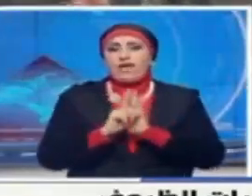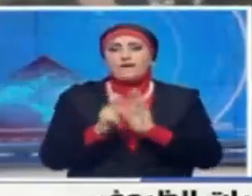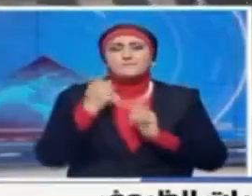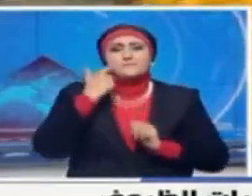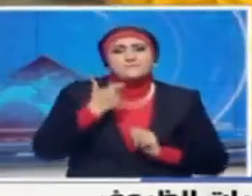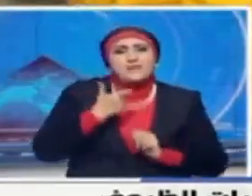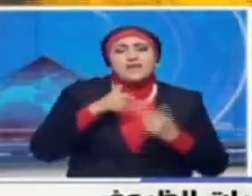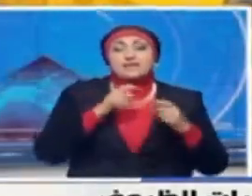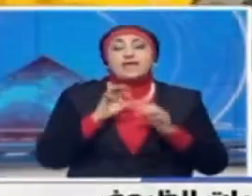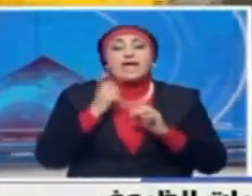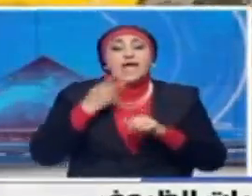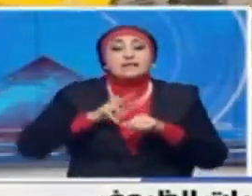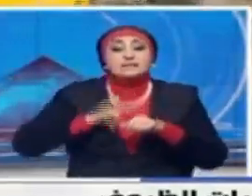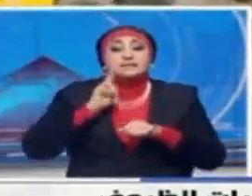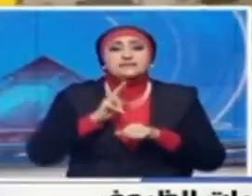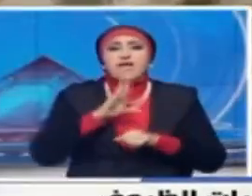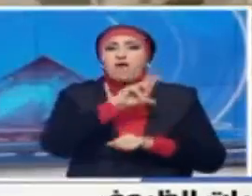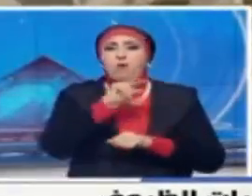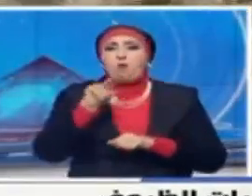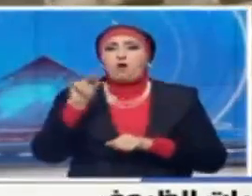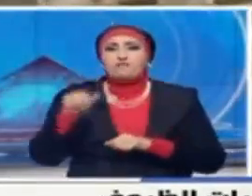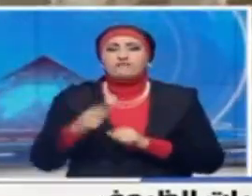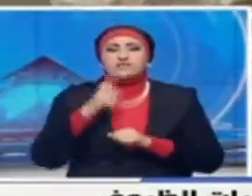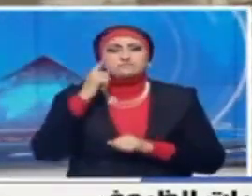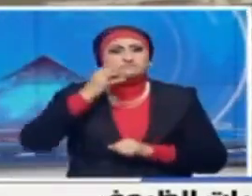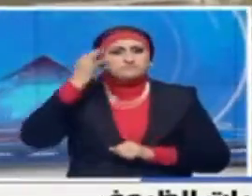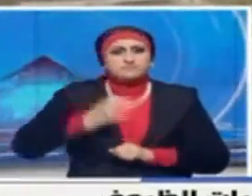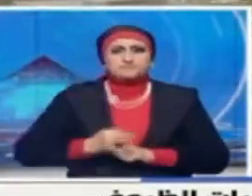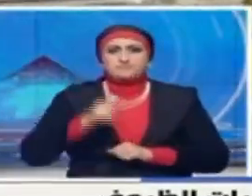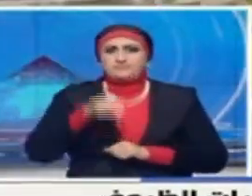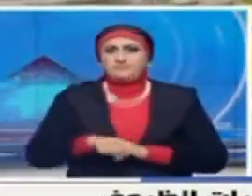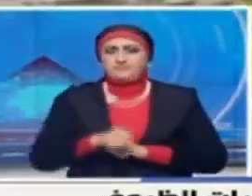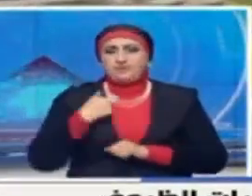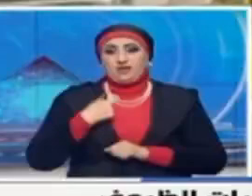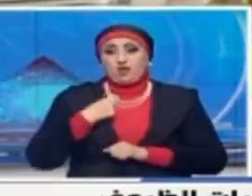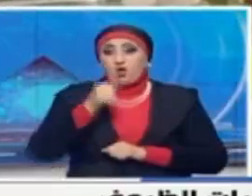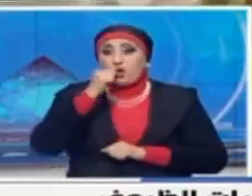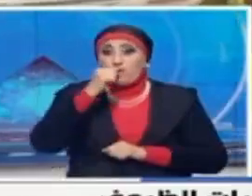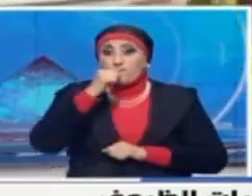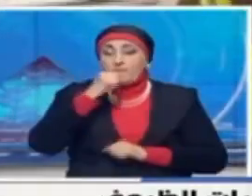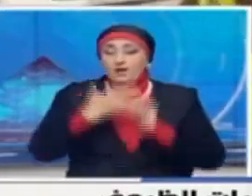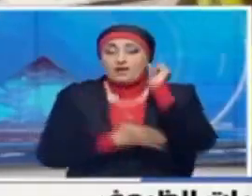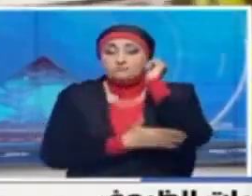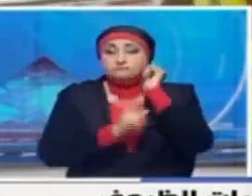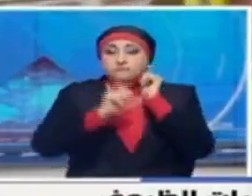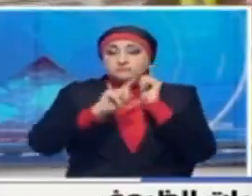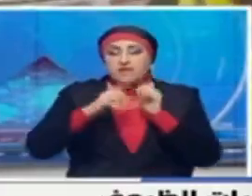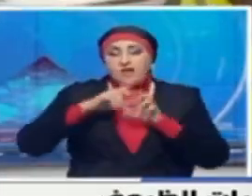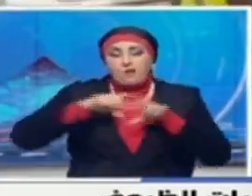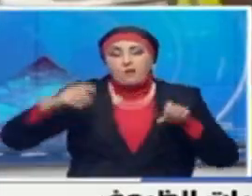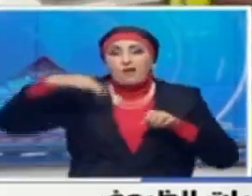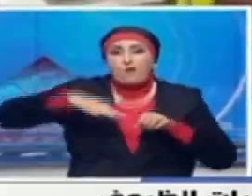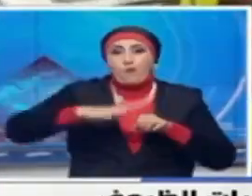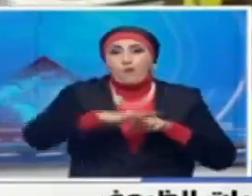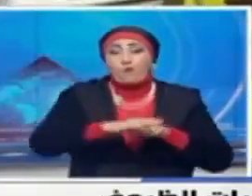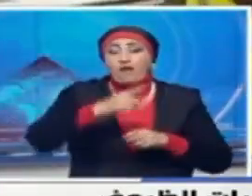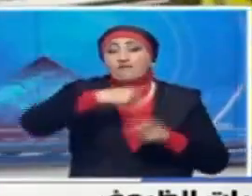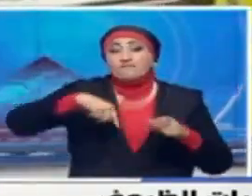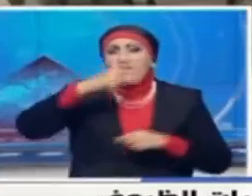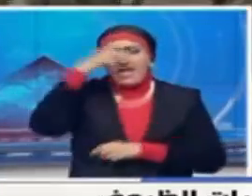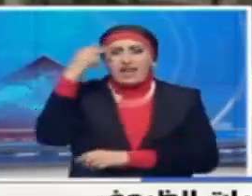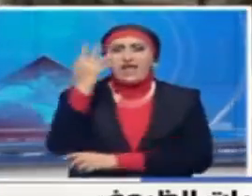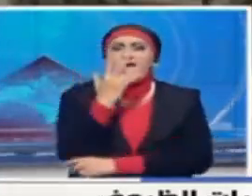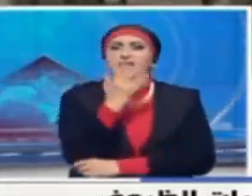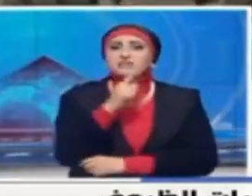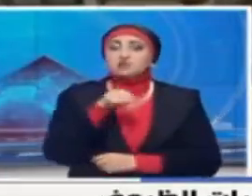المدنية. جاهزية صاحبها تجديد بعدم التخلص من مياه الصرف الصحي في مجرى السيل بوادي العريش